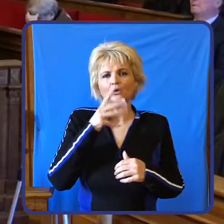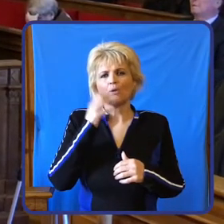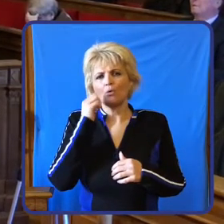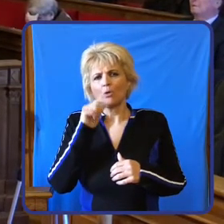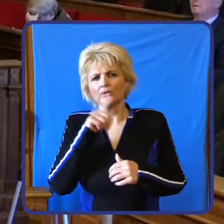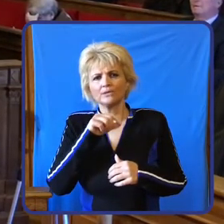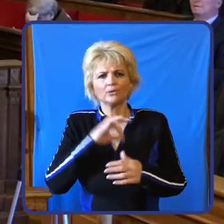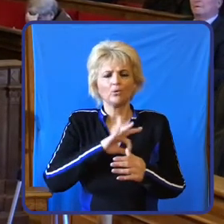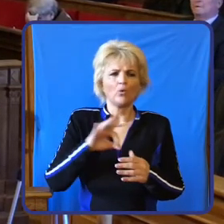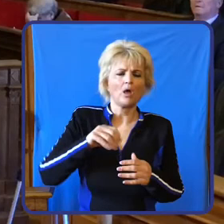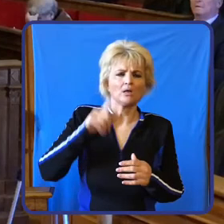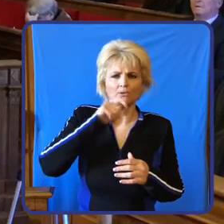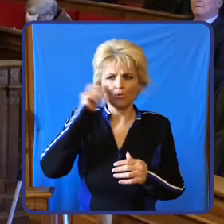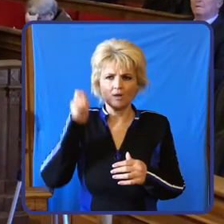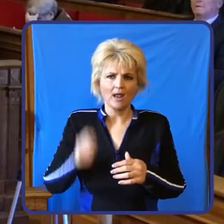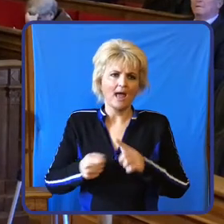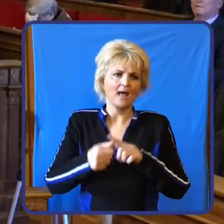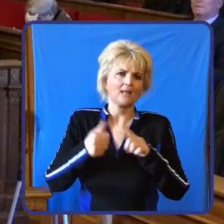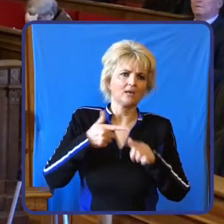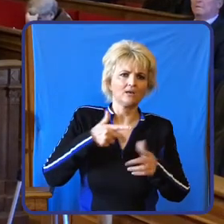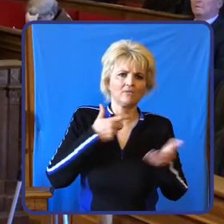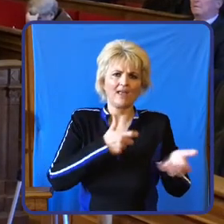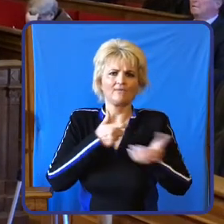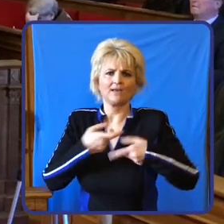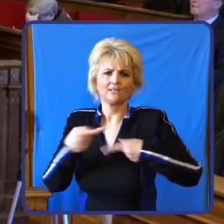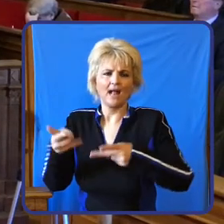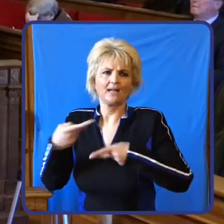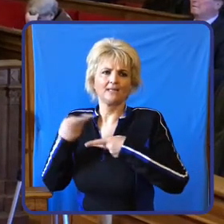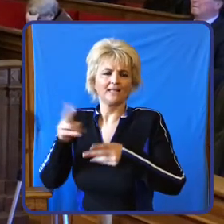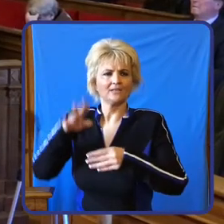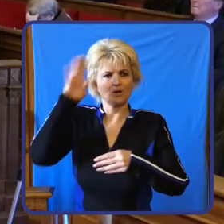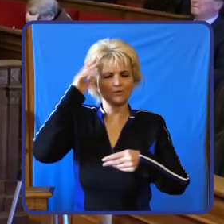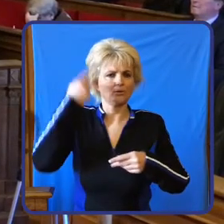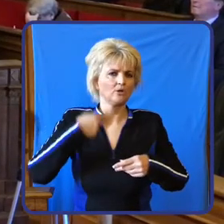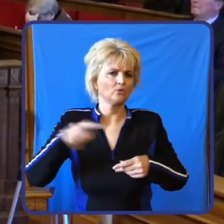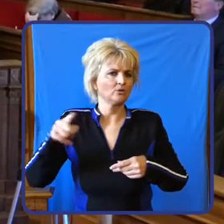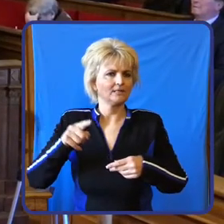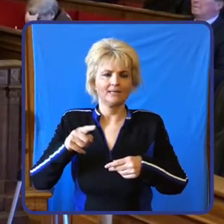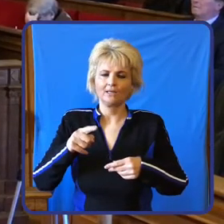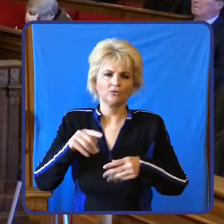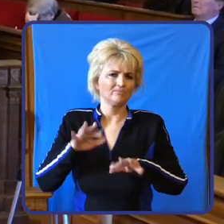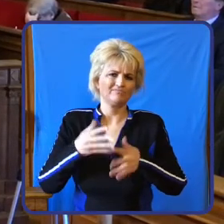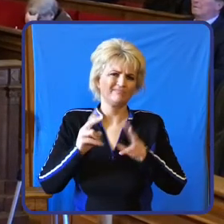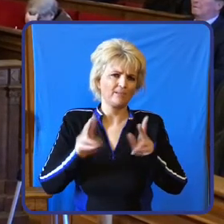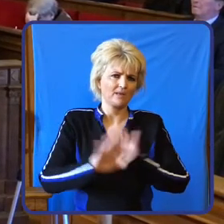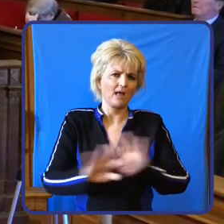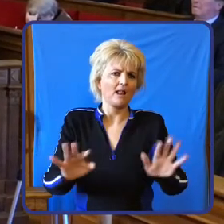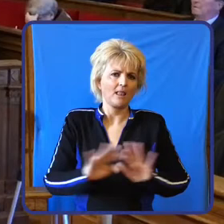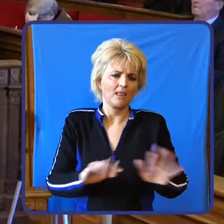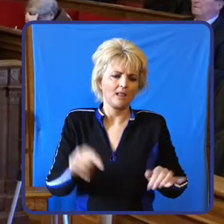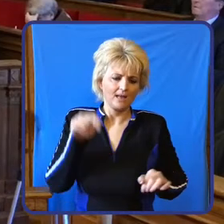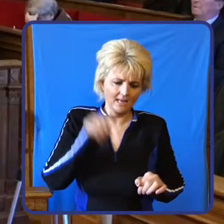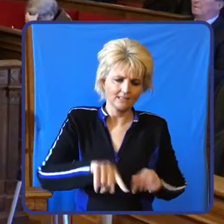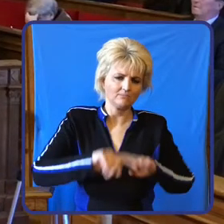a ukrán, meg fegyverszállítás, meg katonaküldés, nem itt van ennek a tere.